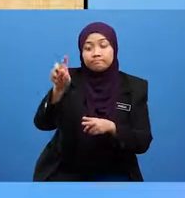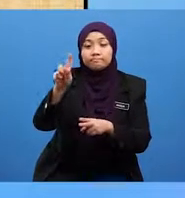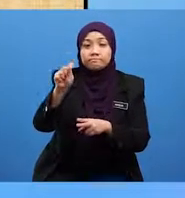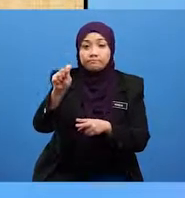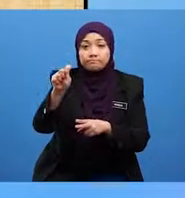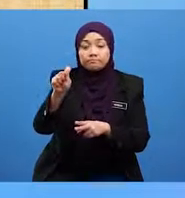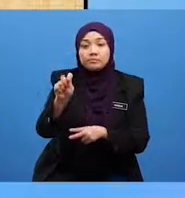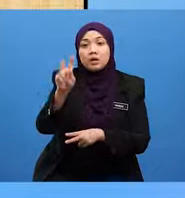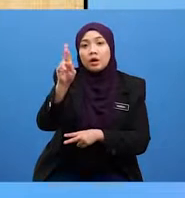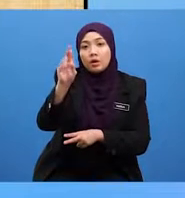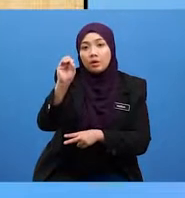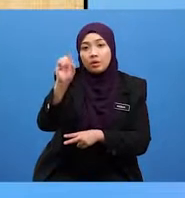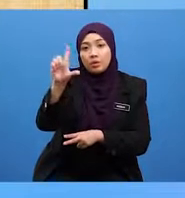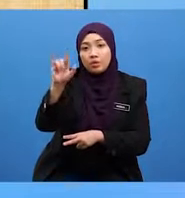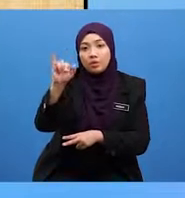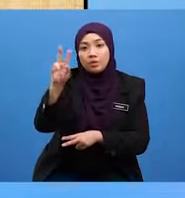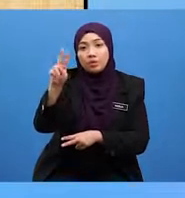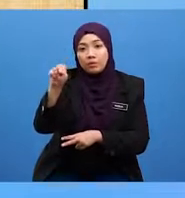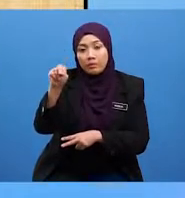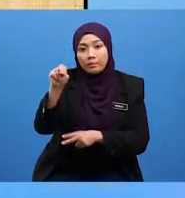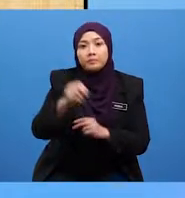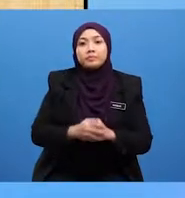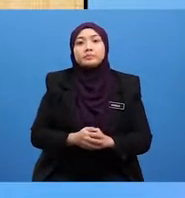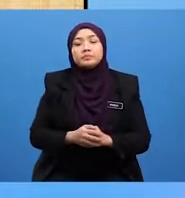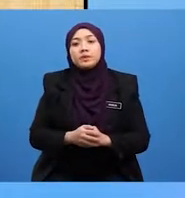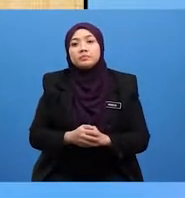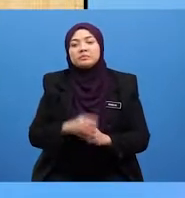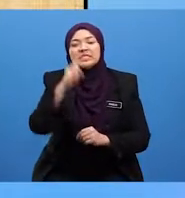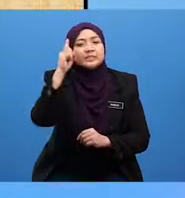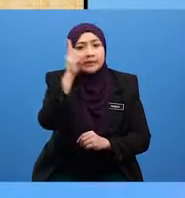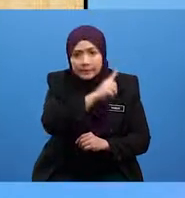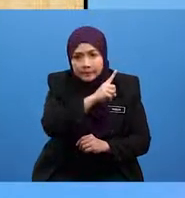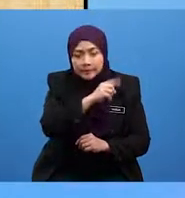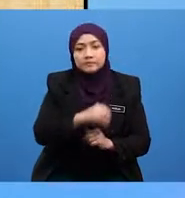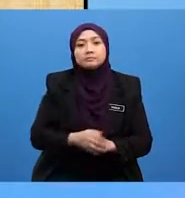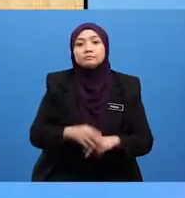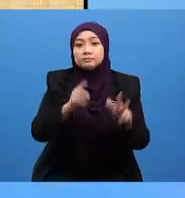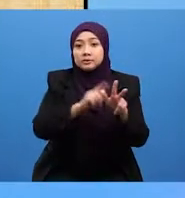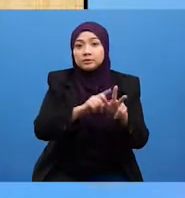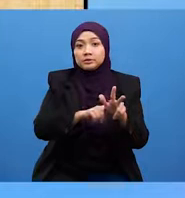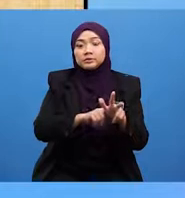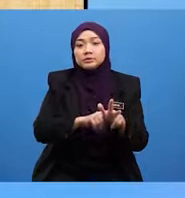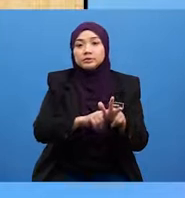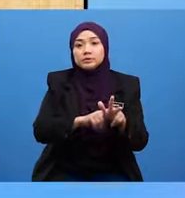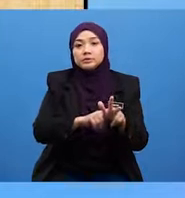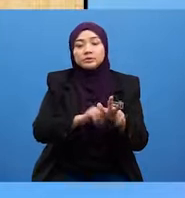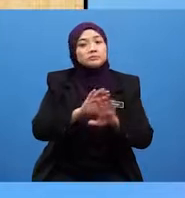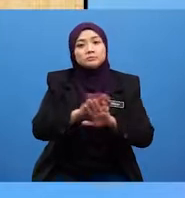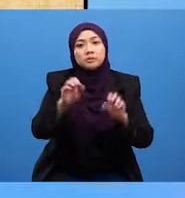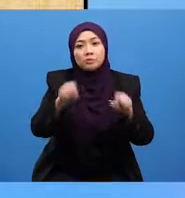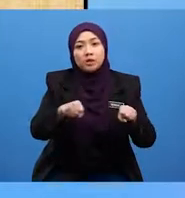Merupakan polimer sintetik dan kedua-duanya tidak mengkondusikan